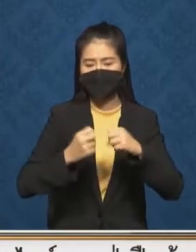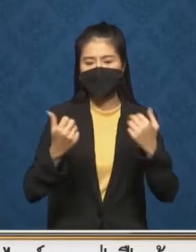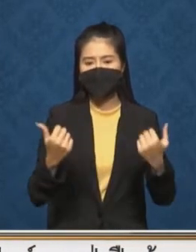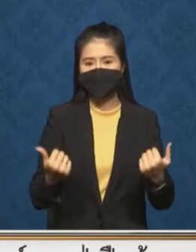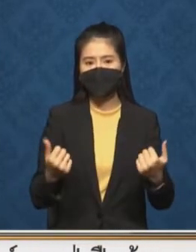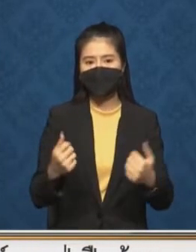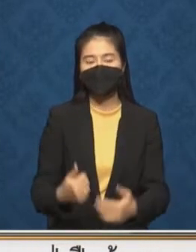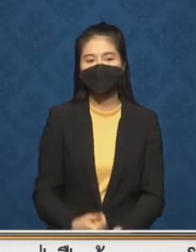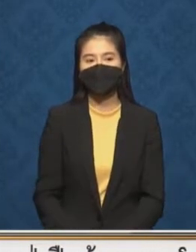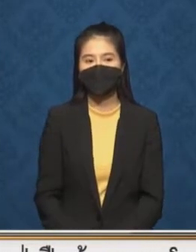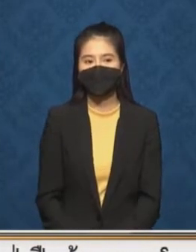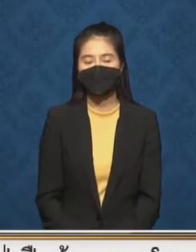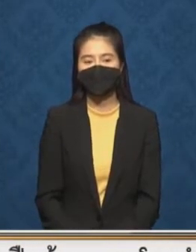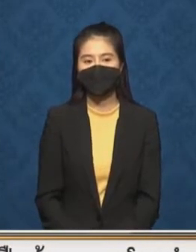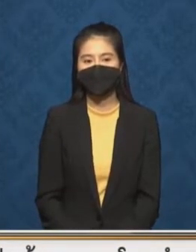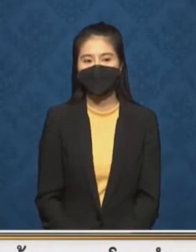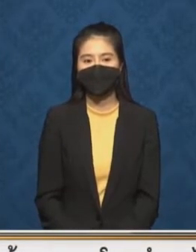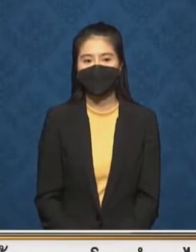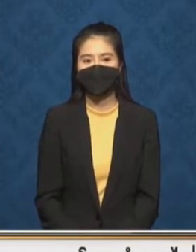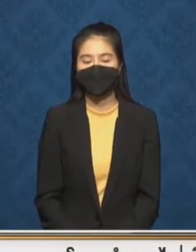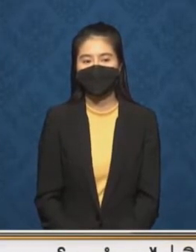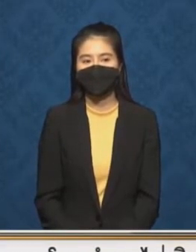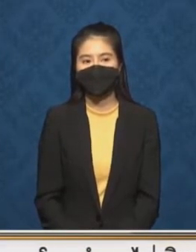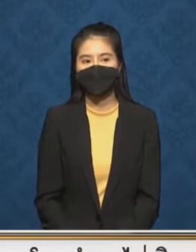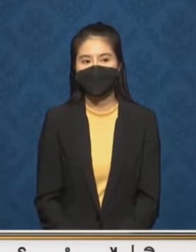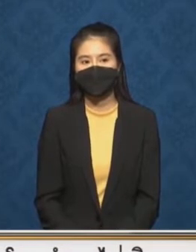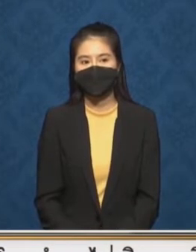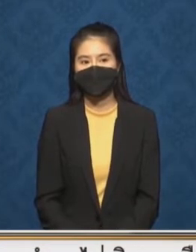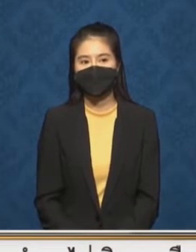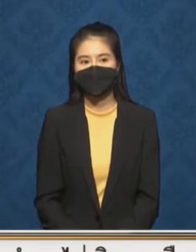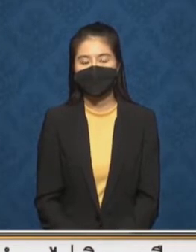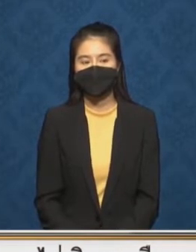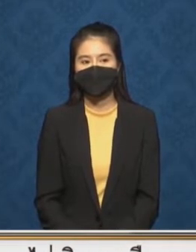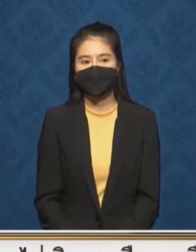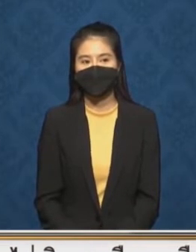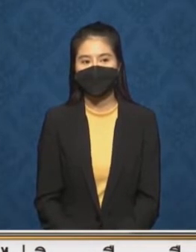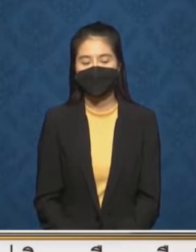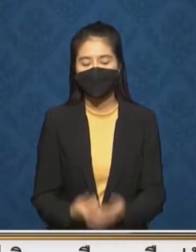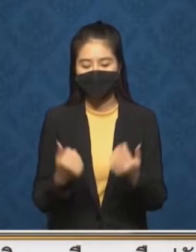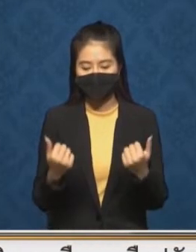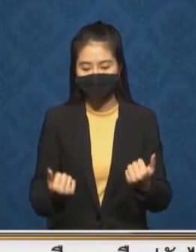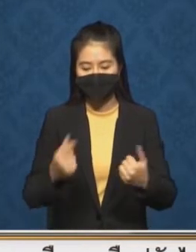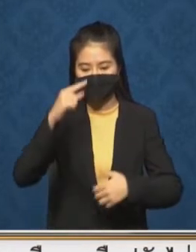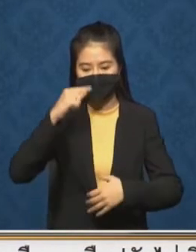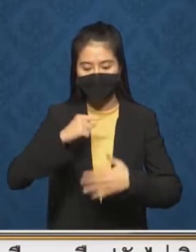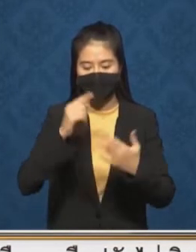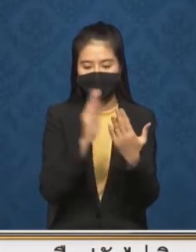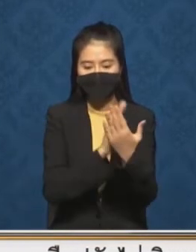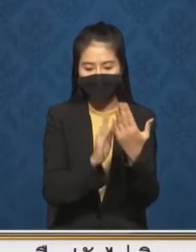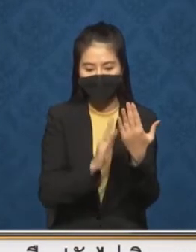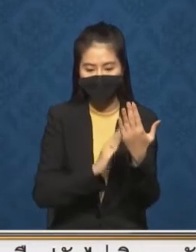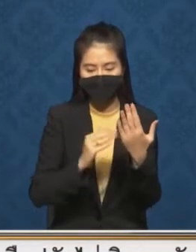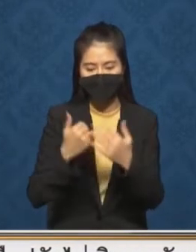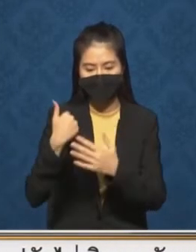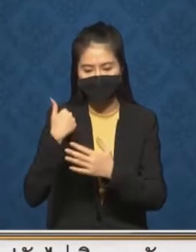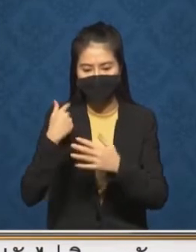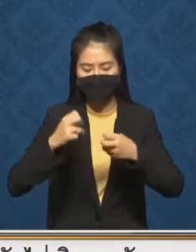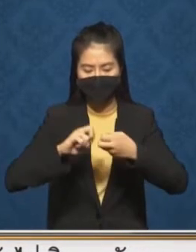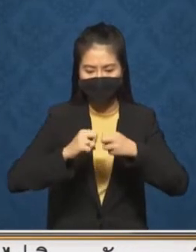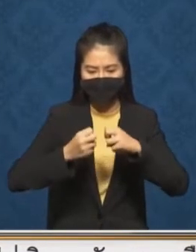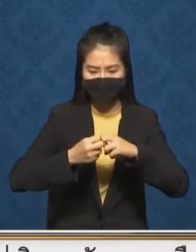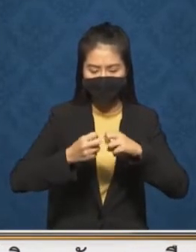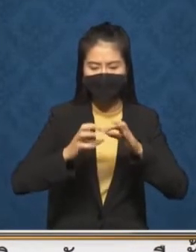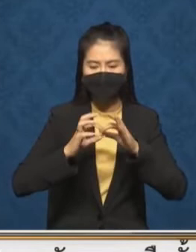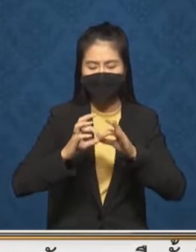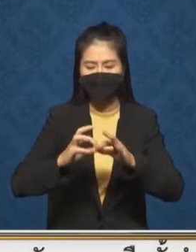ท่าประทานครับ ในประเทศไย มีก Solutions พิภาทของที่ดนทำกินประมา